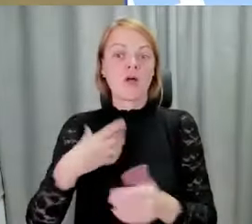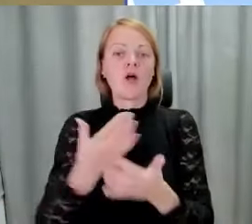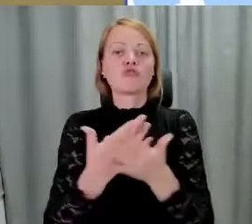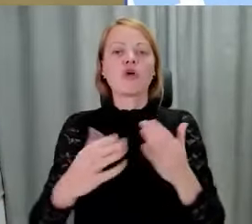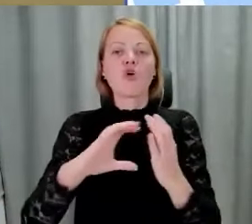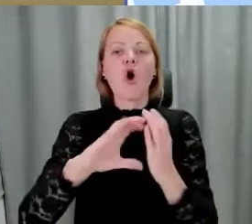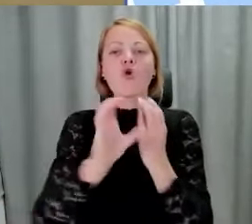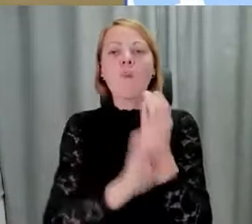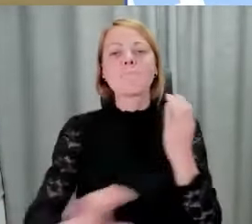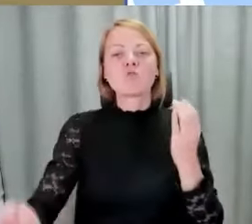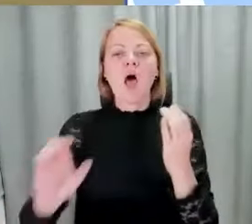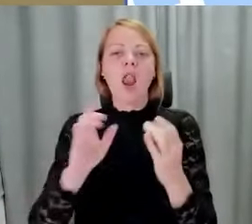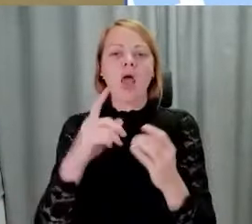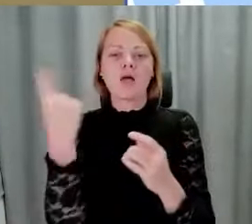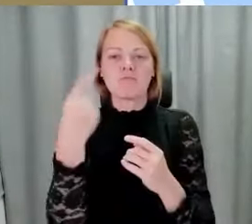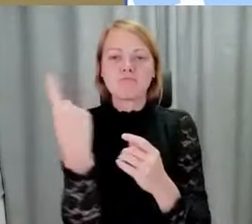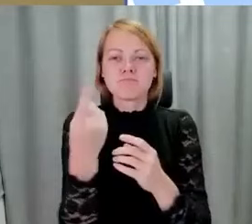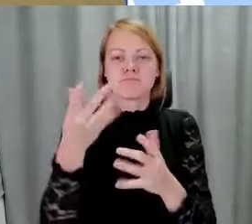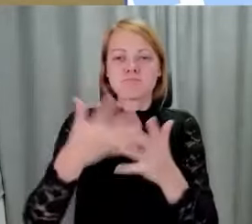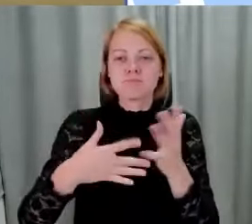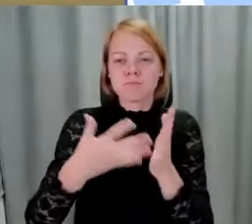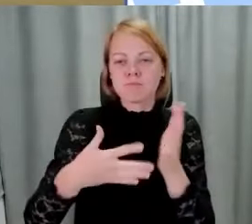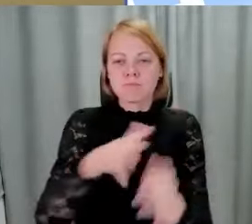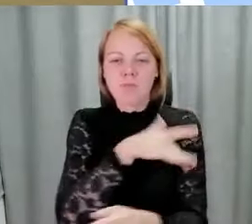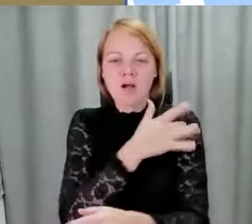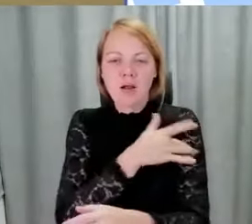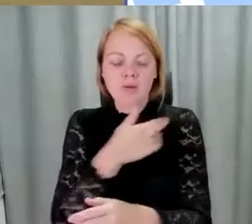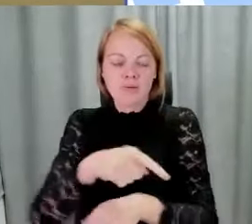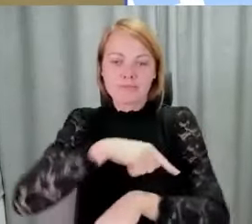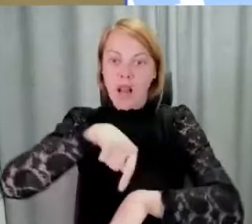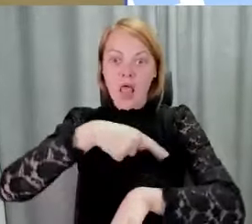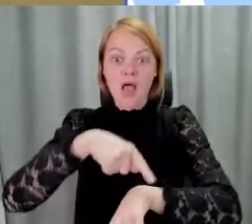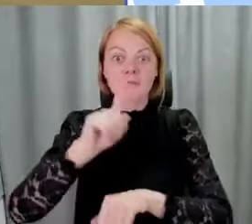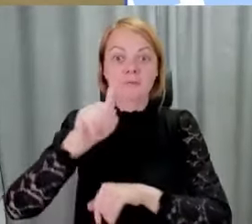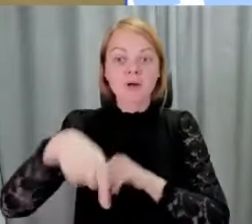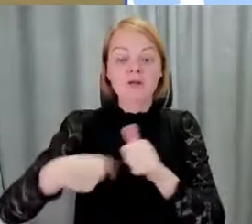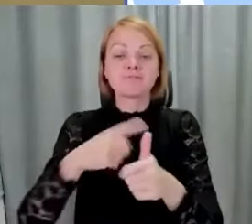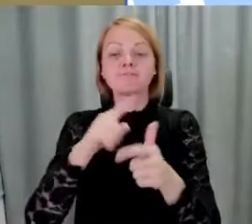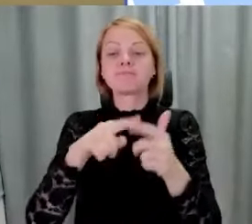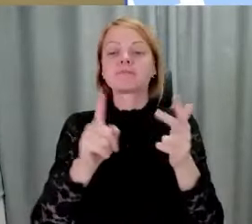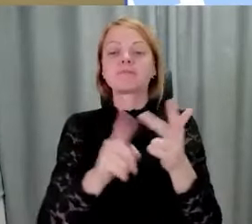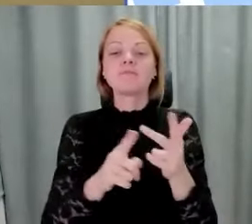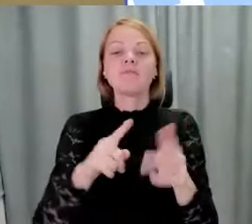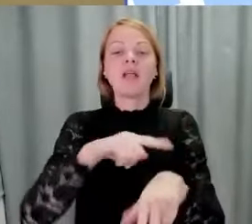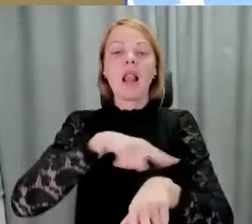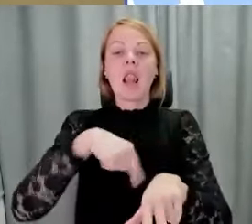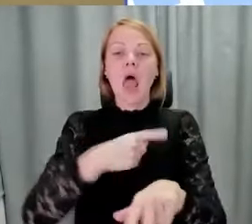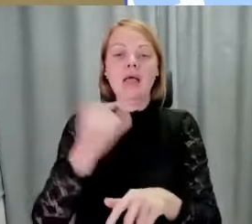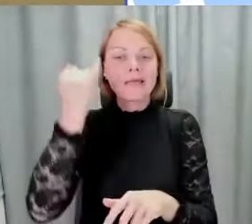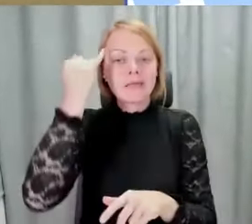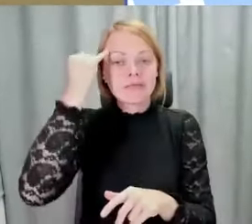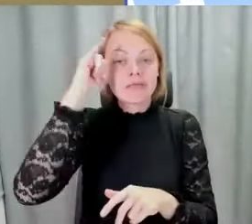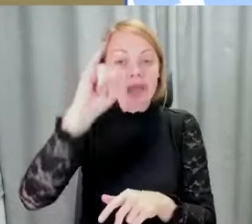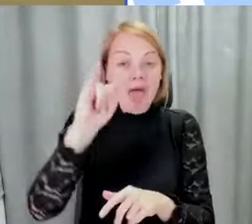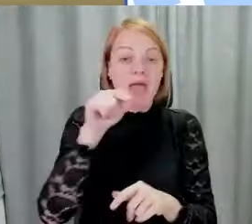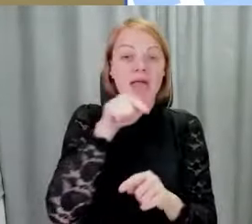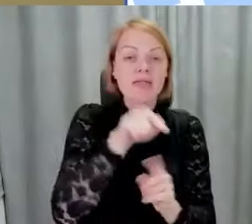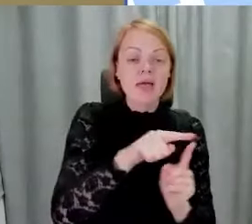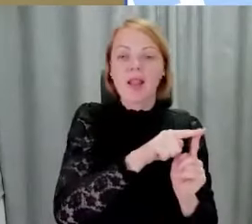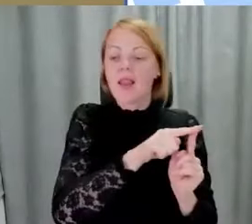pakalpojumu sniedzējiem, kas var aizņemt daudz laiku. Otrs ir, es to tas laiks no idejas līdz būtļaujas